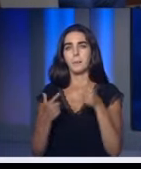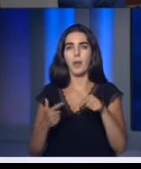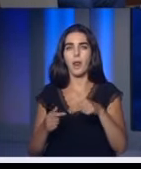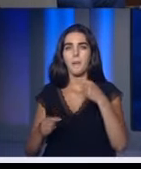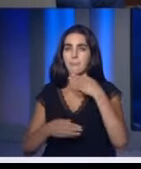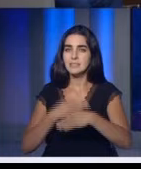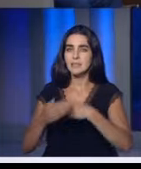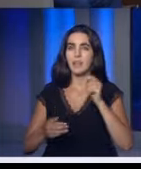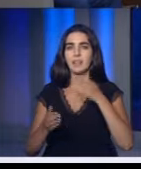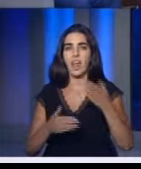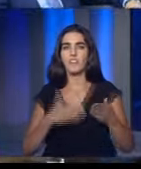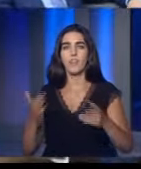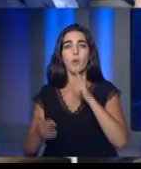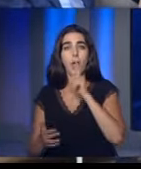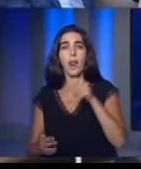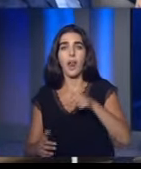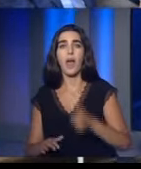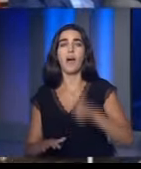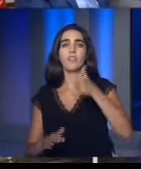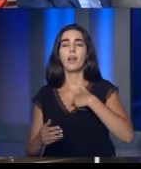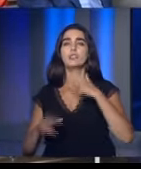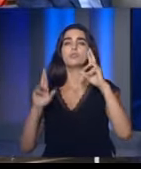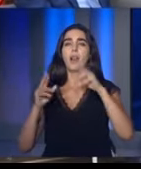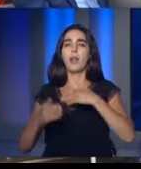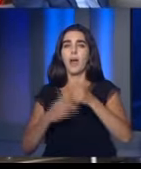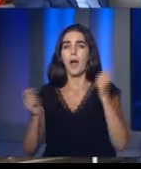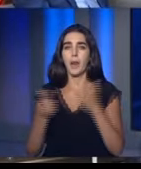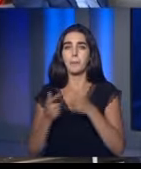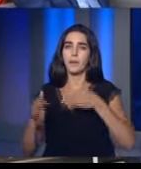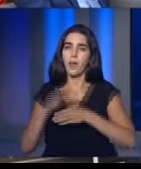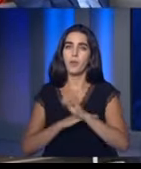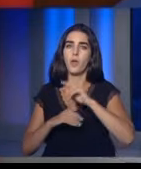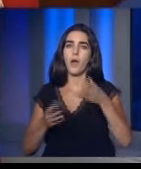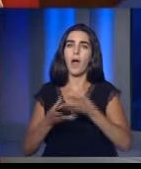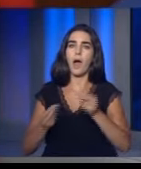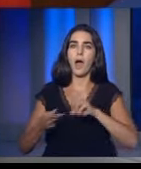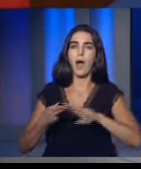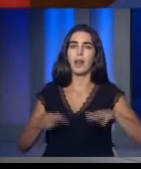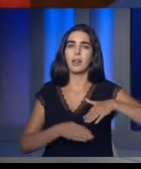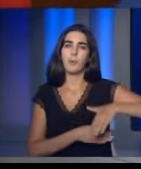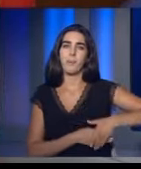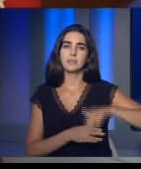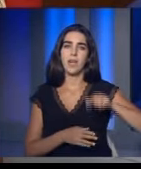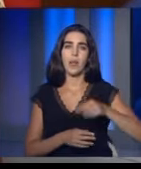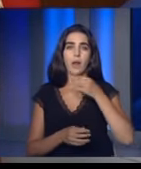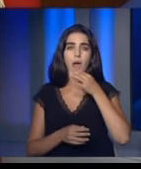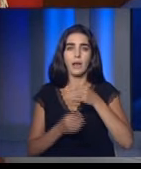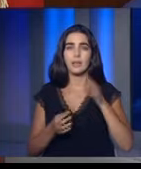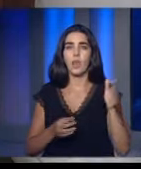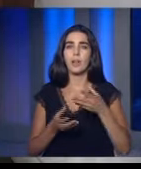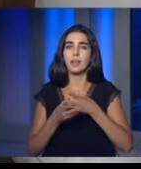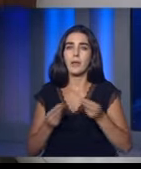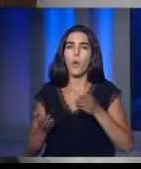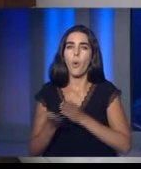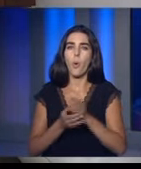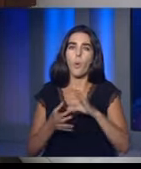للمنسقة الخاصة أن الحرب لن تكون من مصلحة أي طرف، وقال من الأفضل أن نتحاشى هذه الحرب